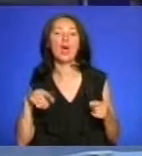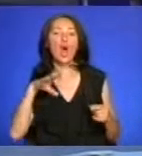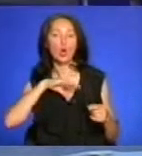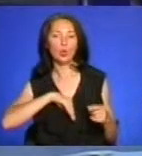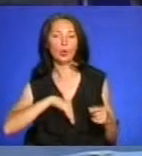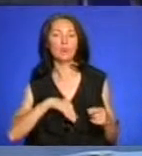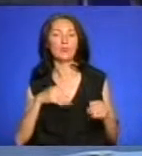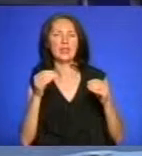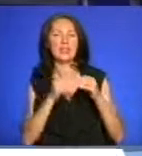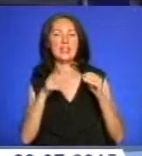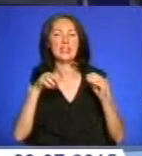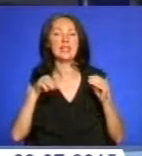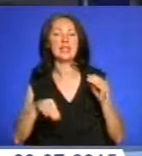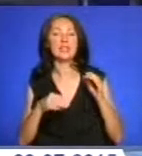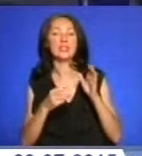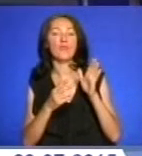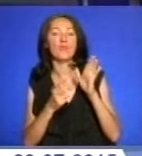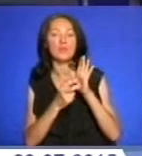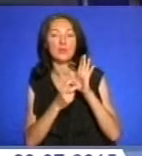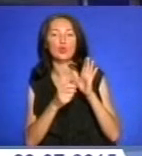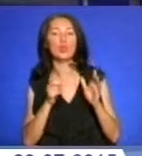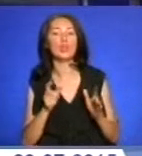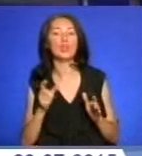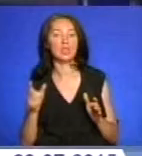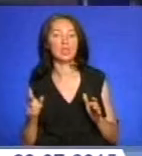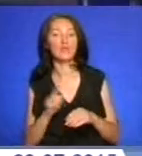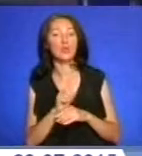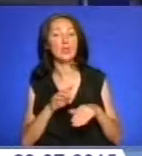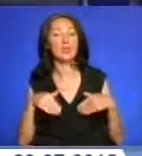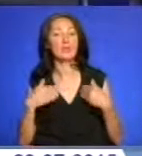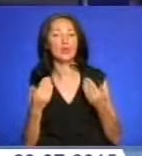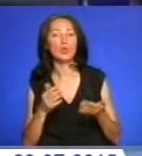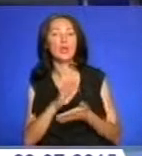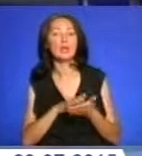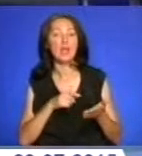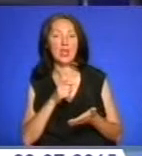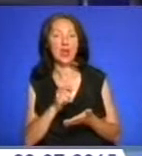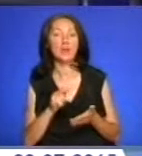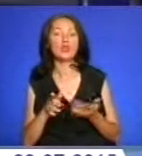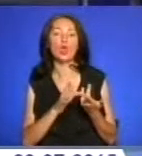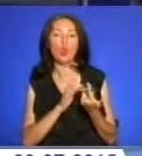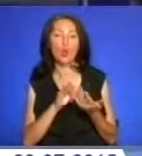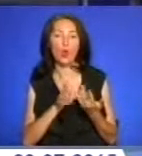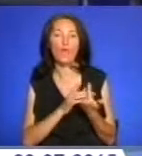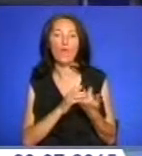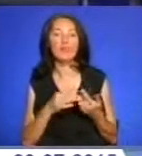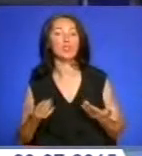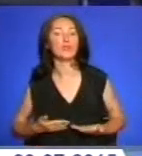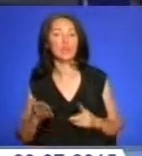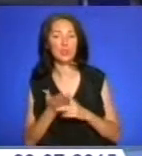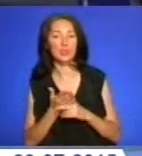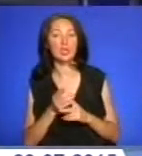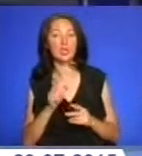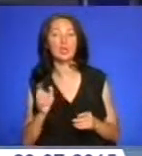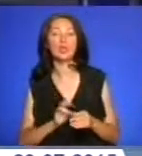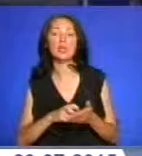10 800 жителів Тернополя звернулися із заявами щодо нарахування житлових субсидій. Громадяни надсилали заяви із травня. Майже половину